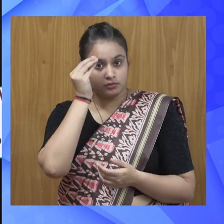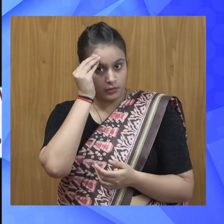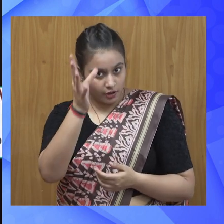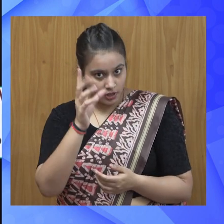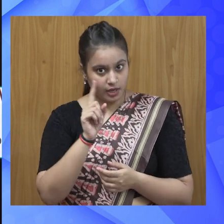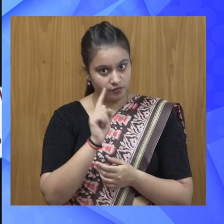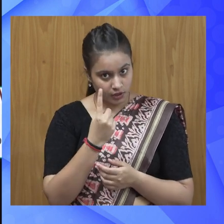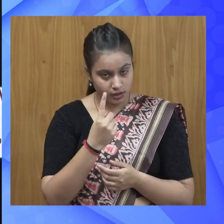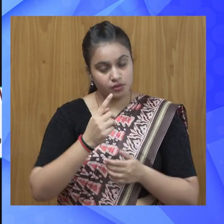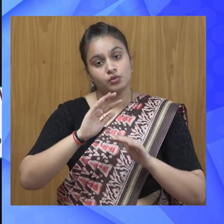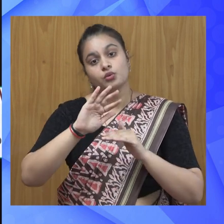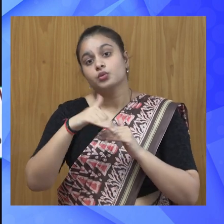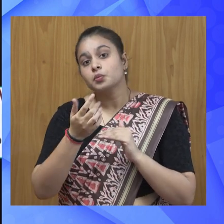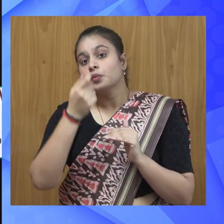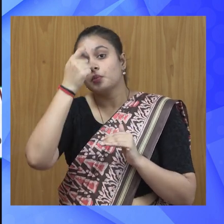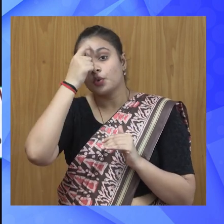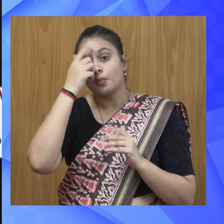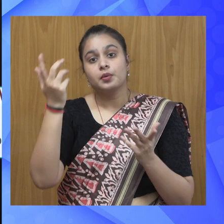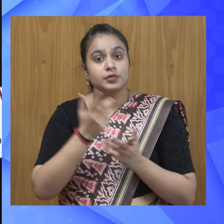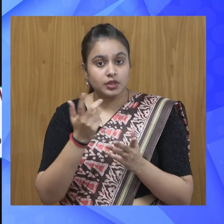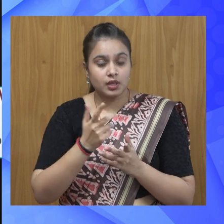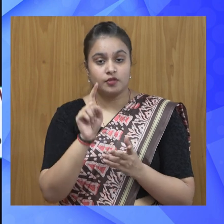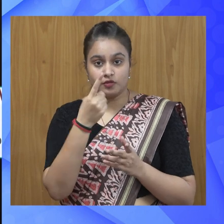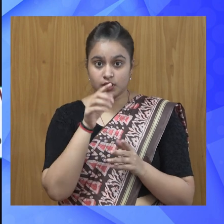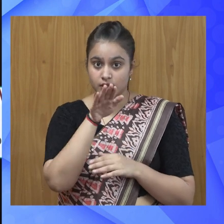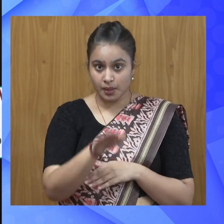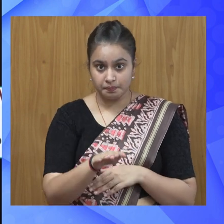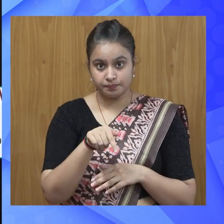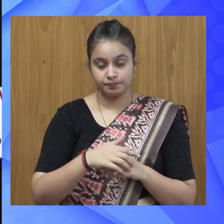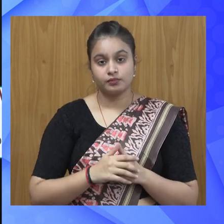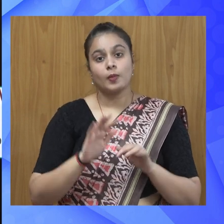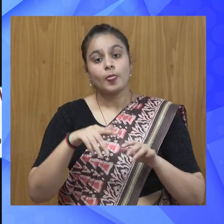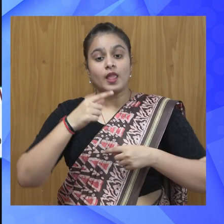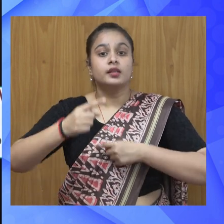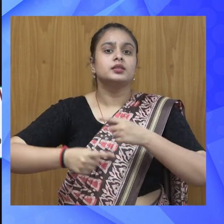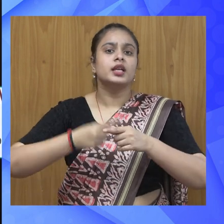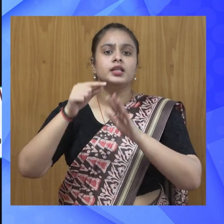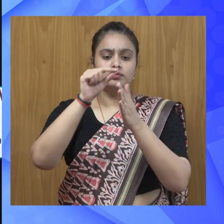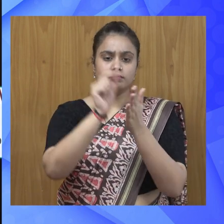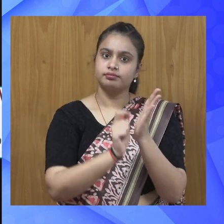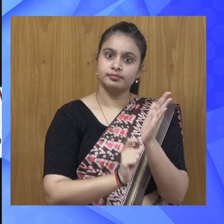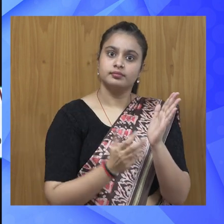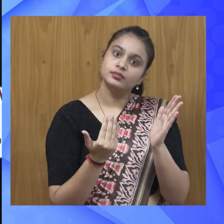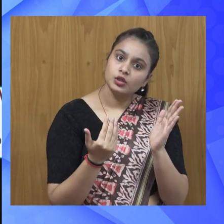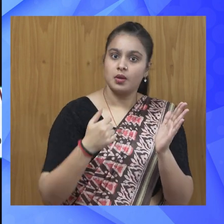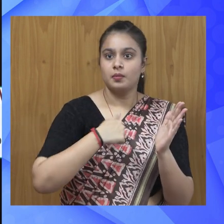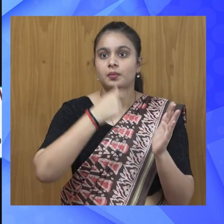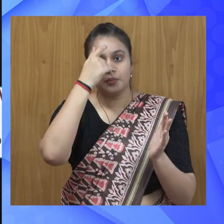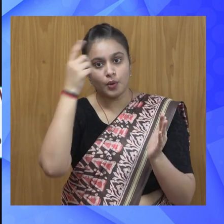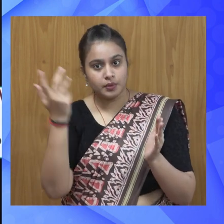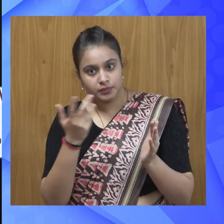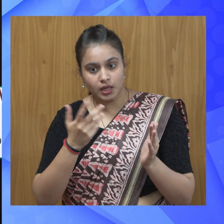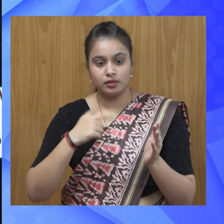है इस प्रॉब्लम के लिए, ये पहला कदम है। और एक डेली रिकॉर्ड आप बना सकते हैं कि मुझे क्या प्रॉब्लम है,